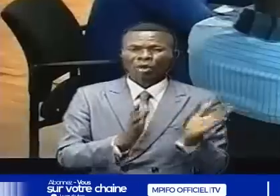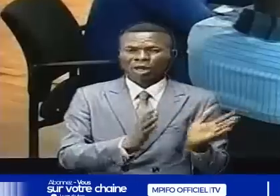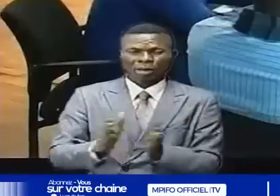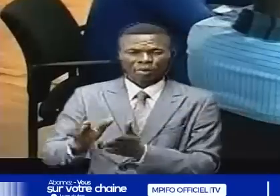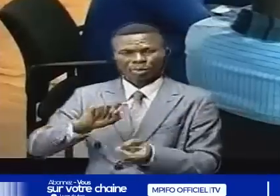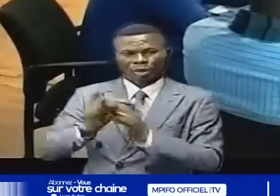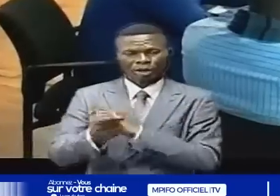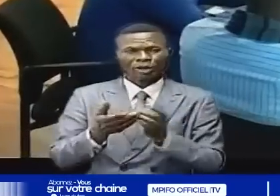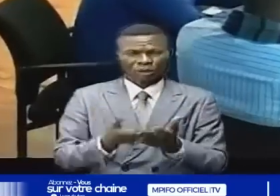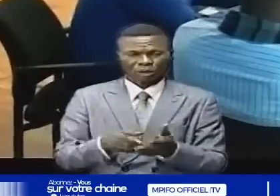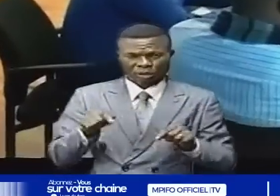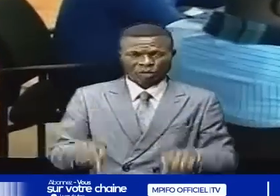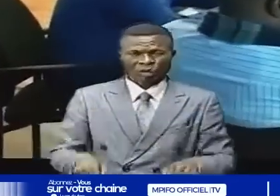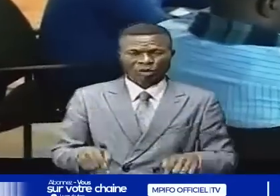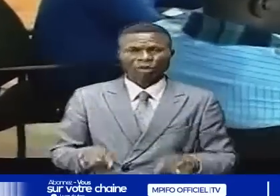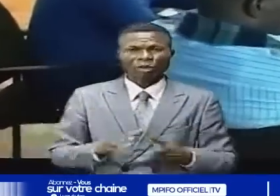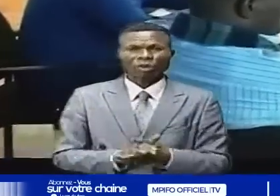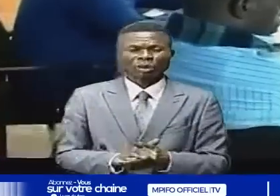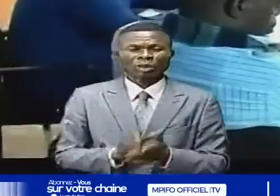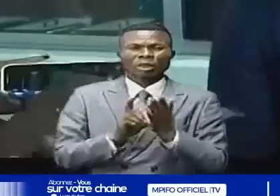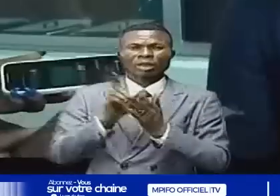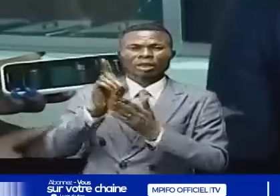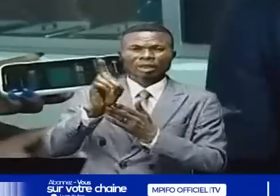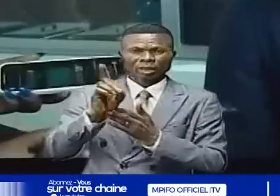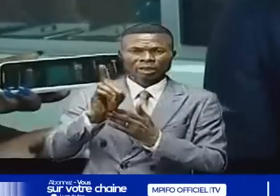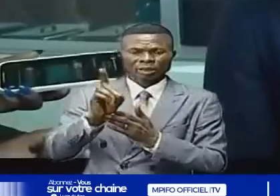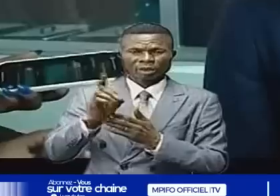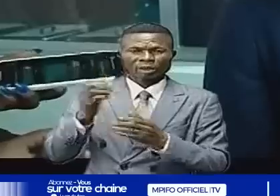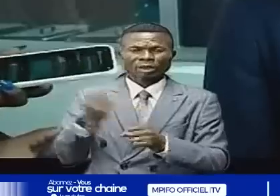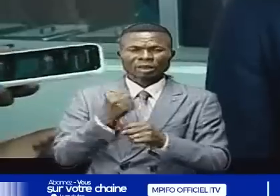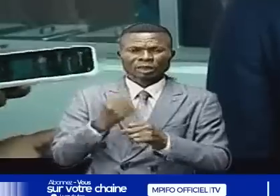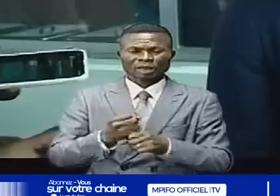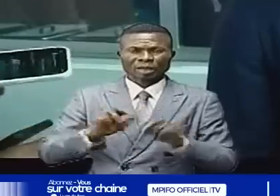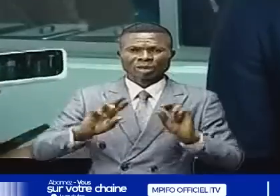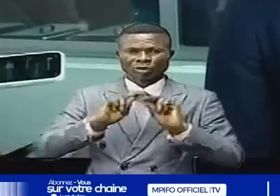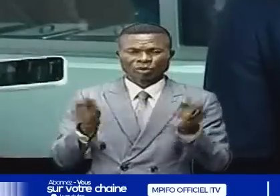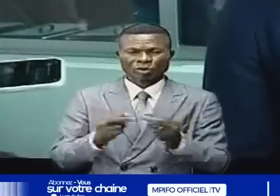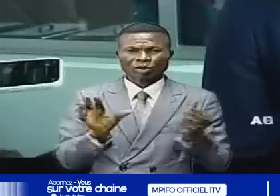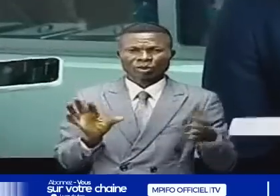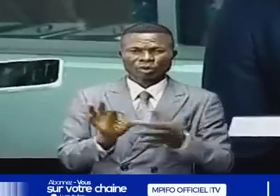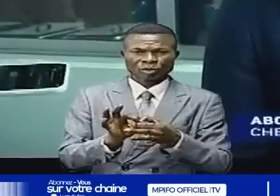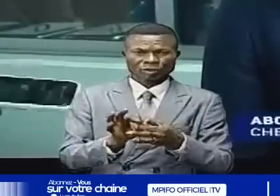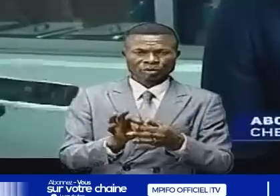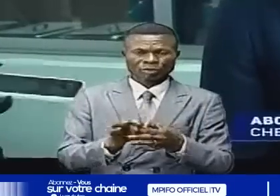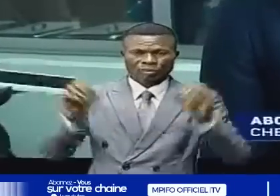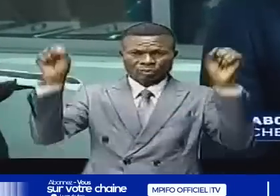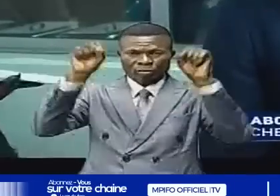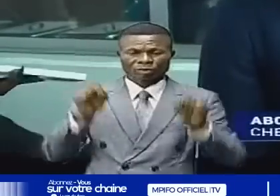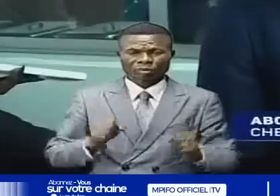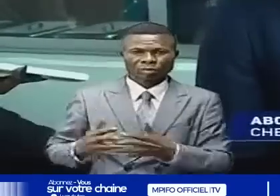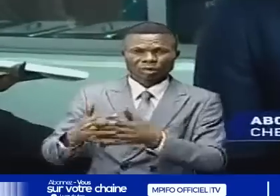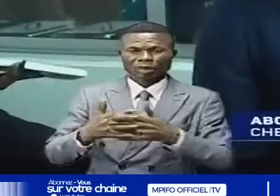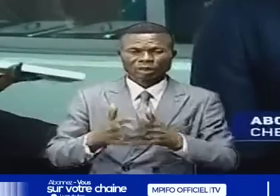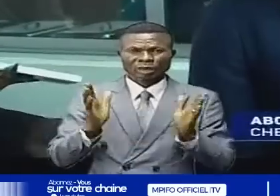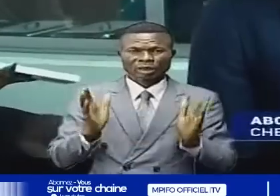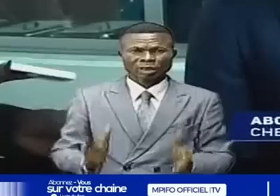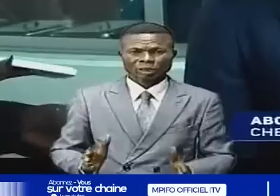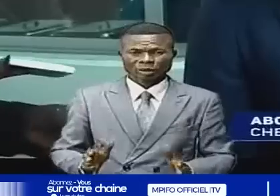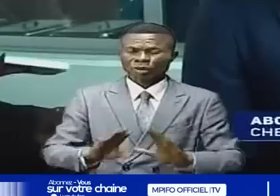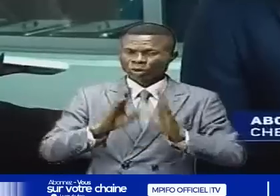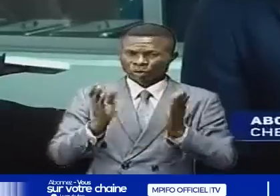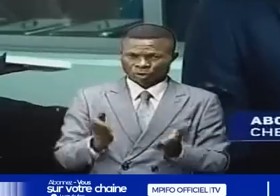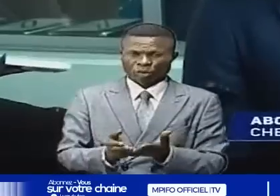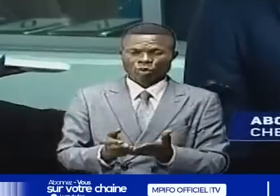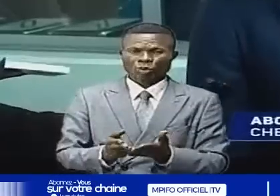améliorer. Aujourd'hui, ça s'appelle le développement d'un plan de travail conjoint. Ça veut dire que le système des Nations Unies, toutes les agences